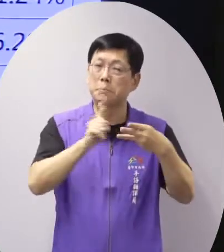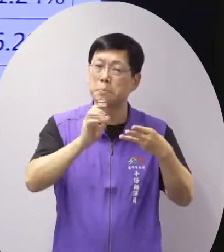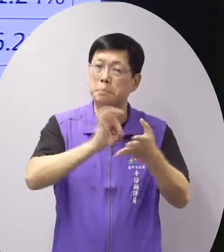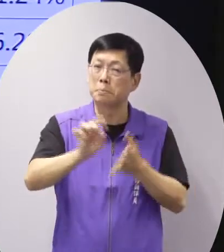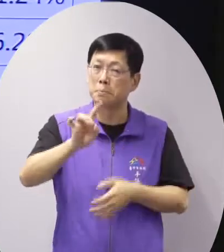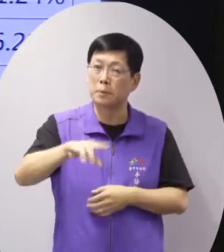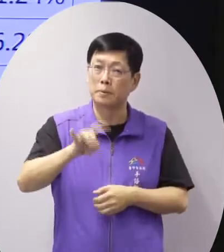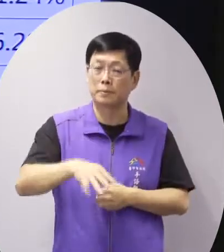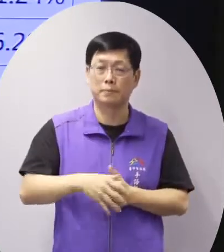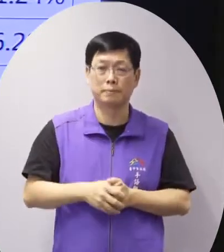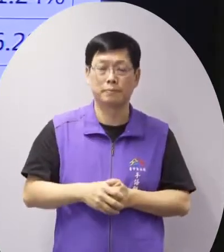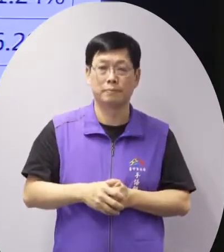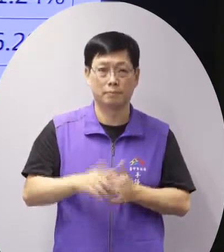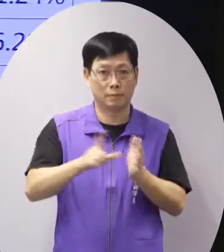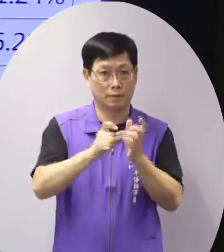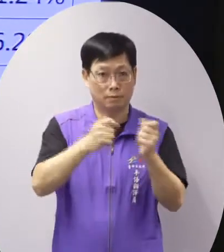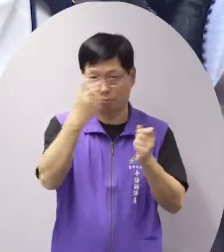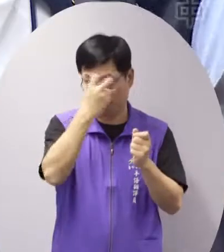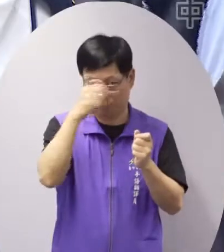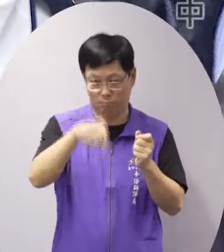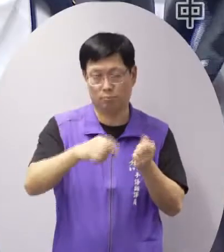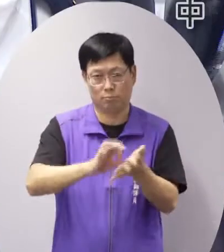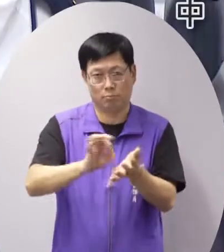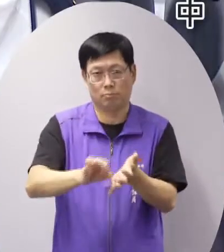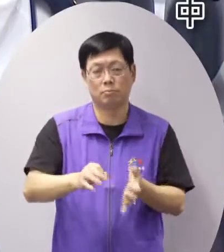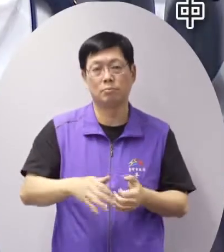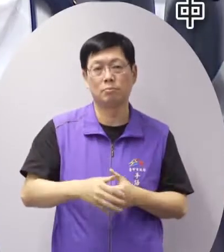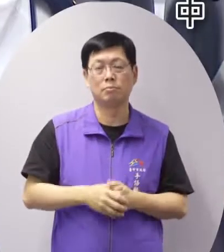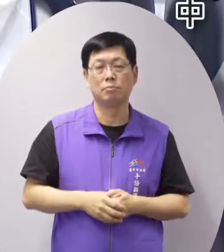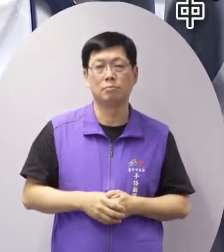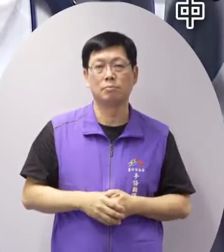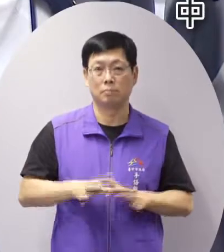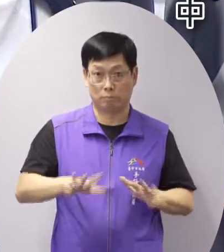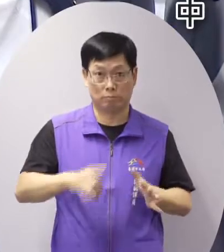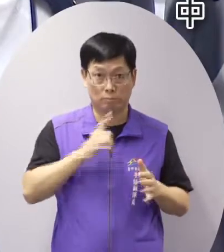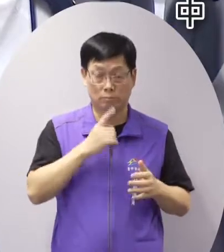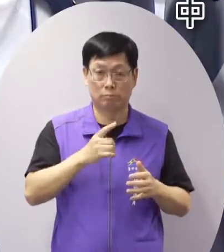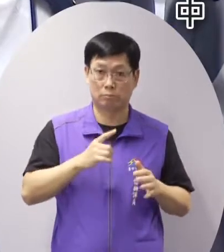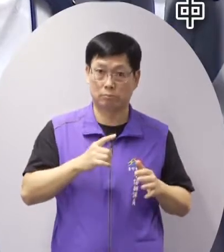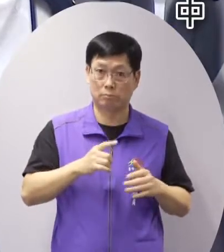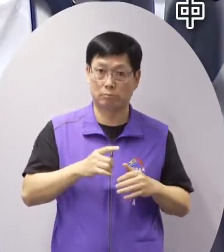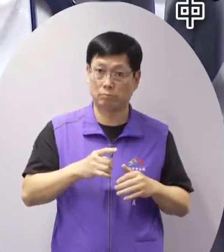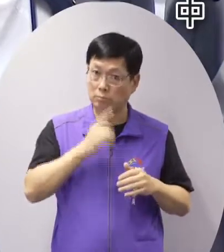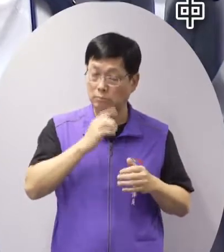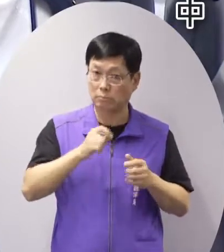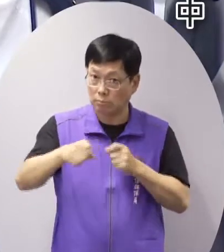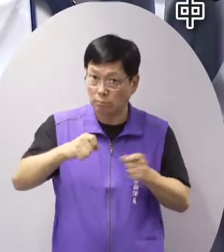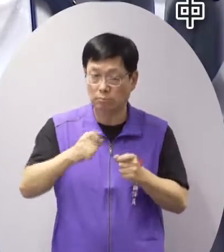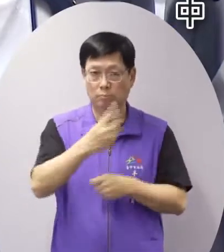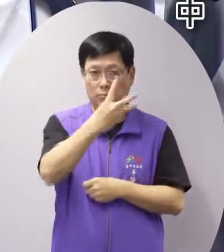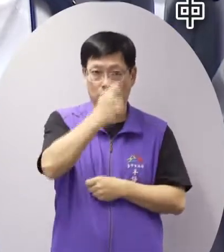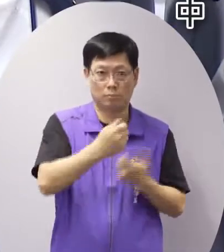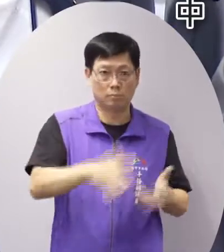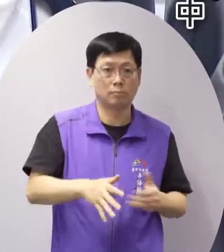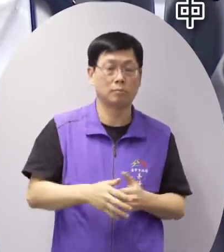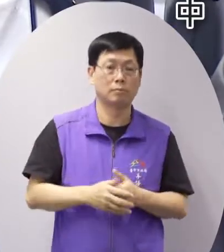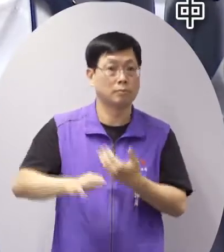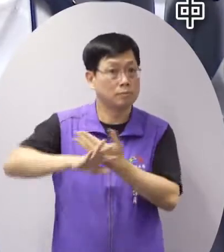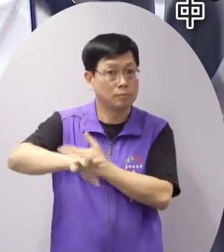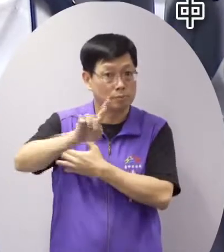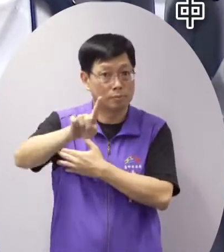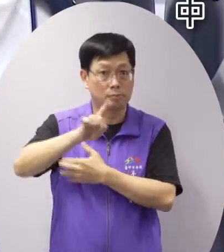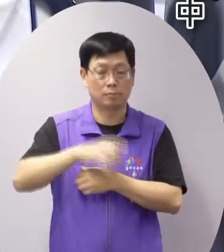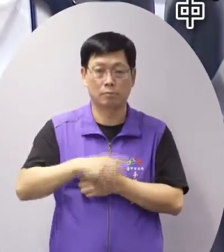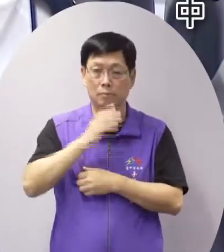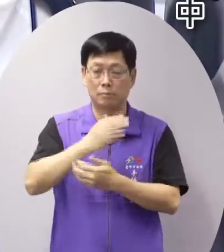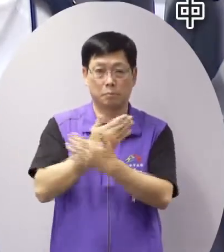说，是长照的部分哈，长照的部分我们编长照2.0相关计划，我们编了3亿多，还有一个